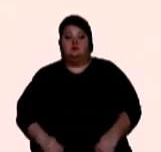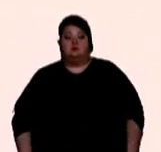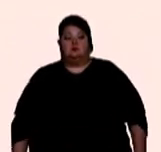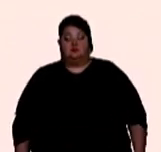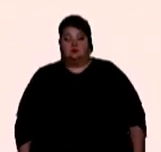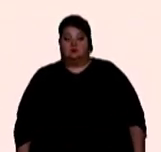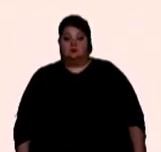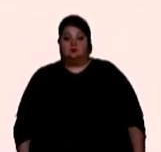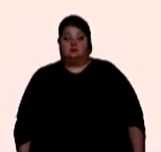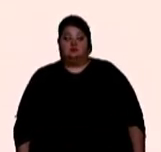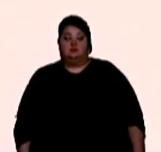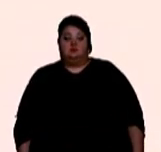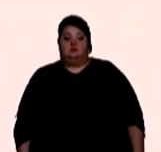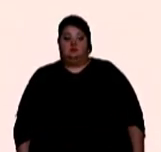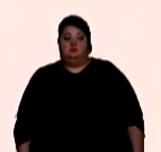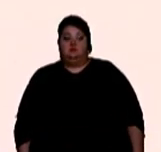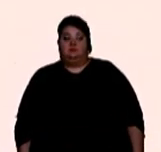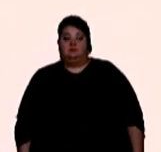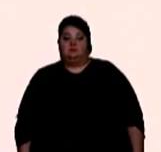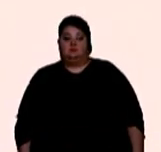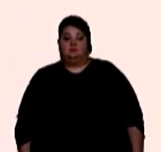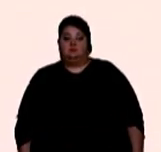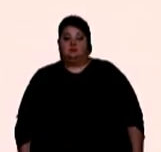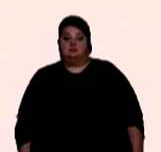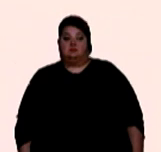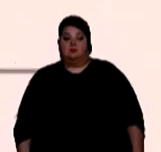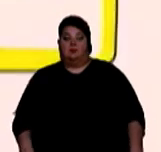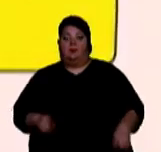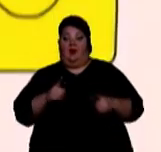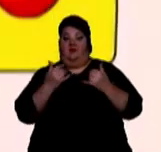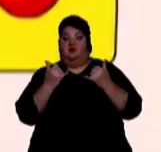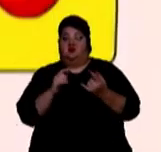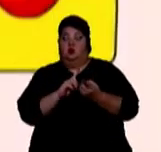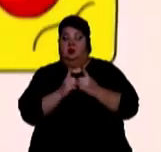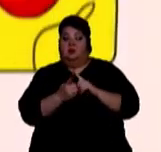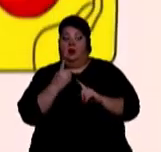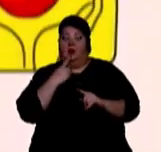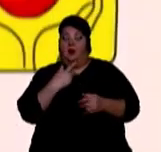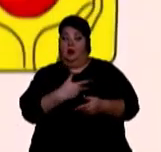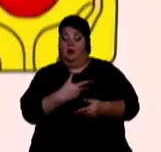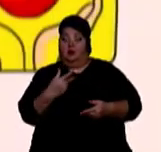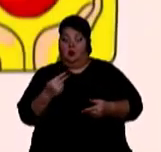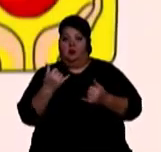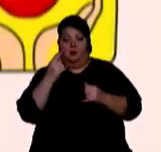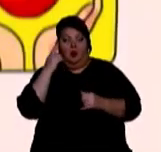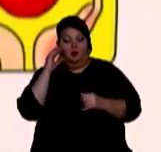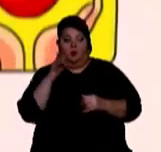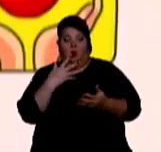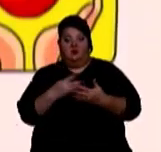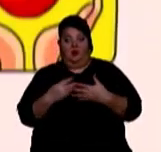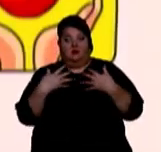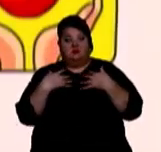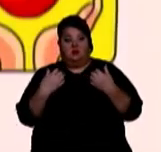Як відновитися після здачі крові? Ви щойно стали донором крові. Тепер подбайте про своє донорське